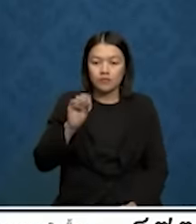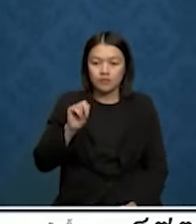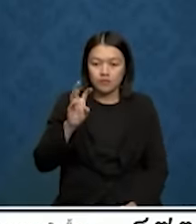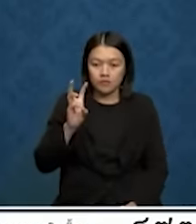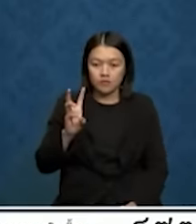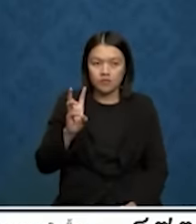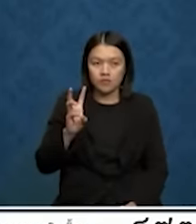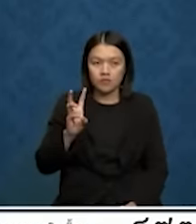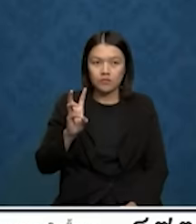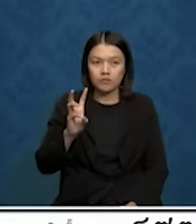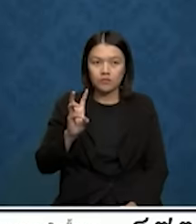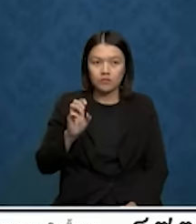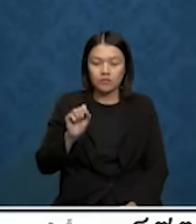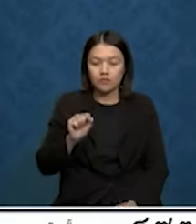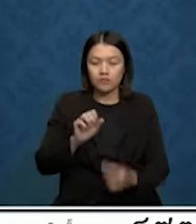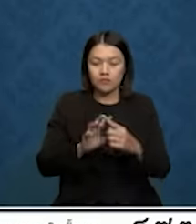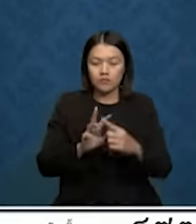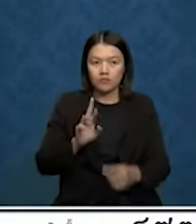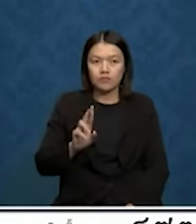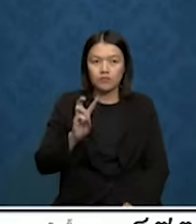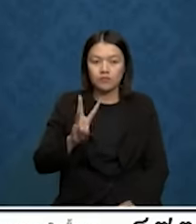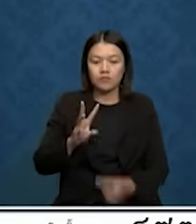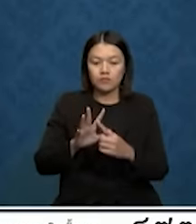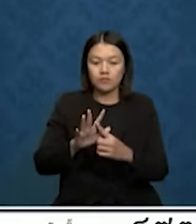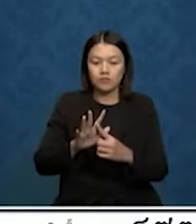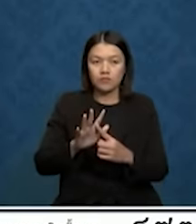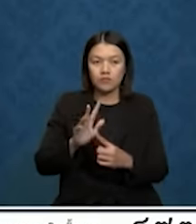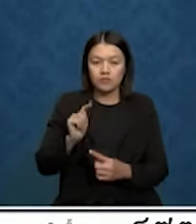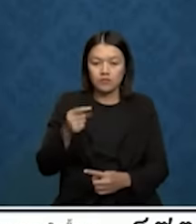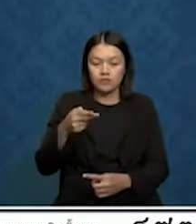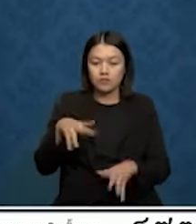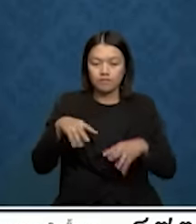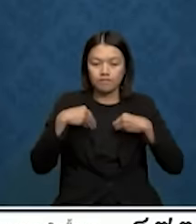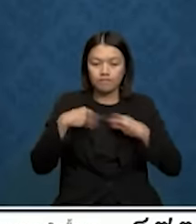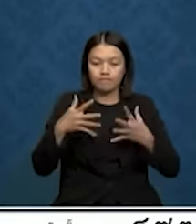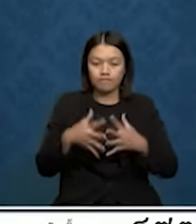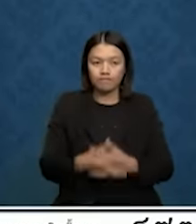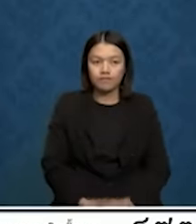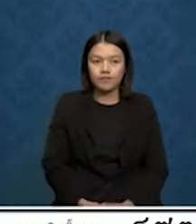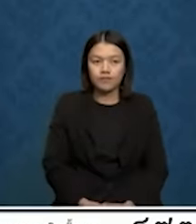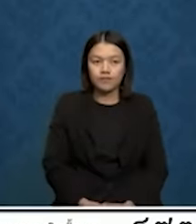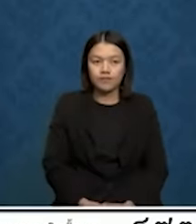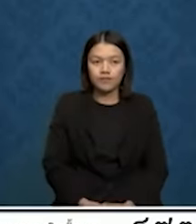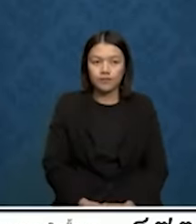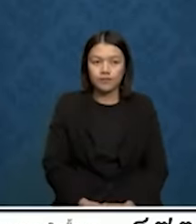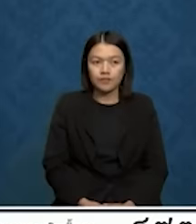446รองศาสตราจารย์สุรวาททองบุ ไม่เห็นชอบครับ